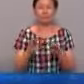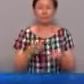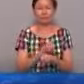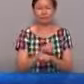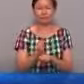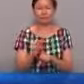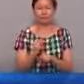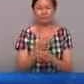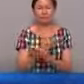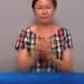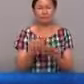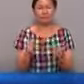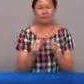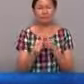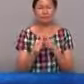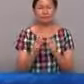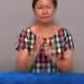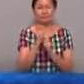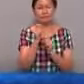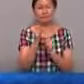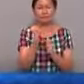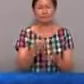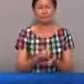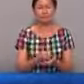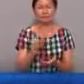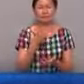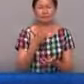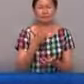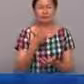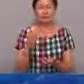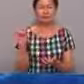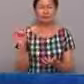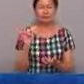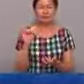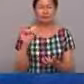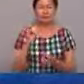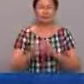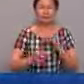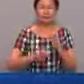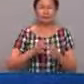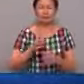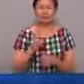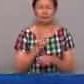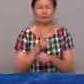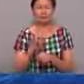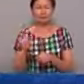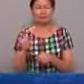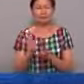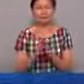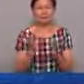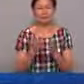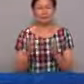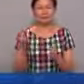победителям в разных номинациях, дарим очень крутую фэшн-историю. Это международный знаменитый журнал «Модный